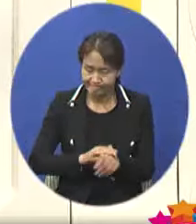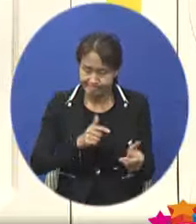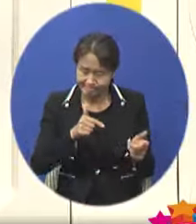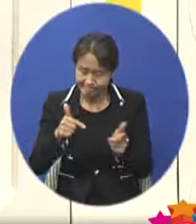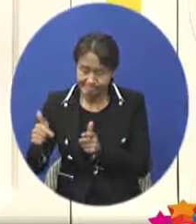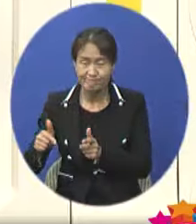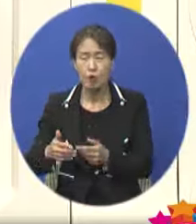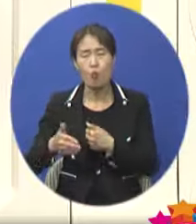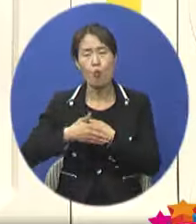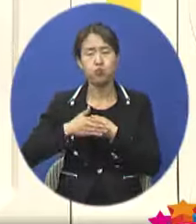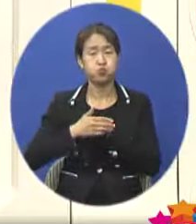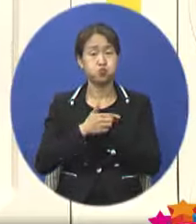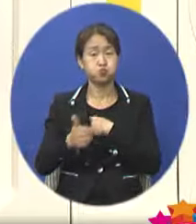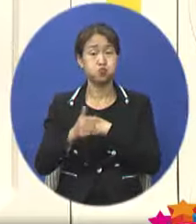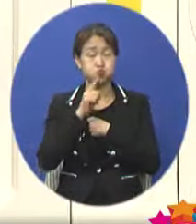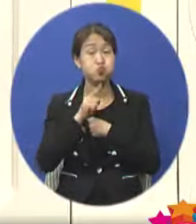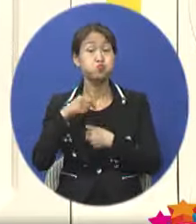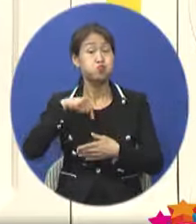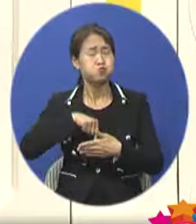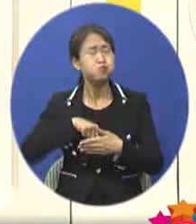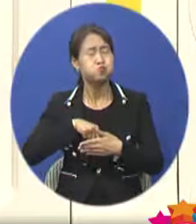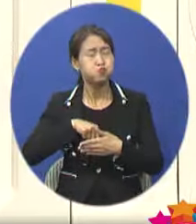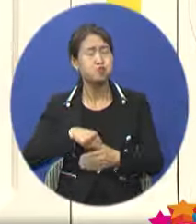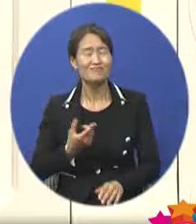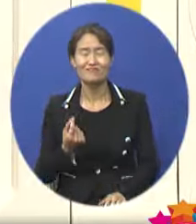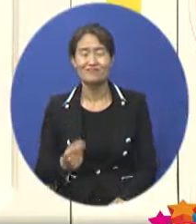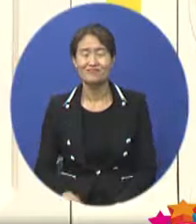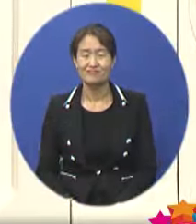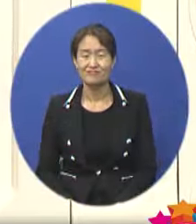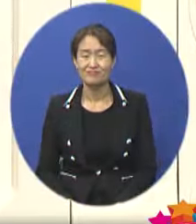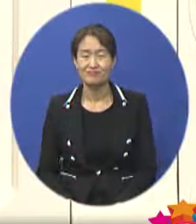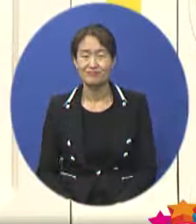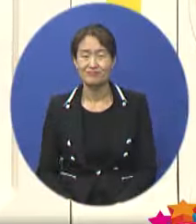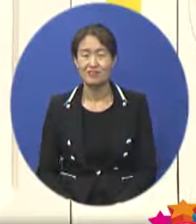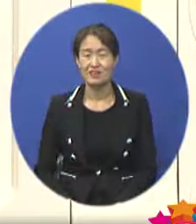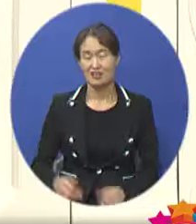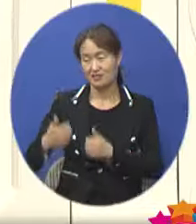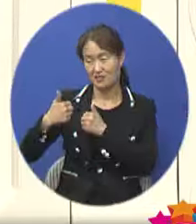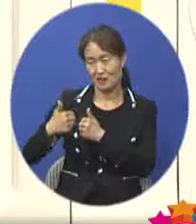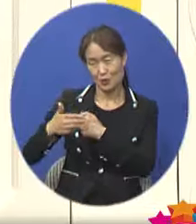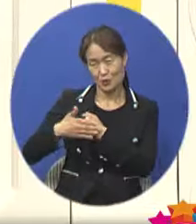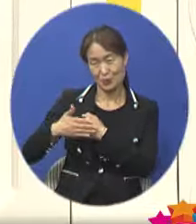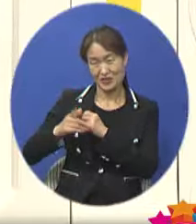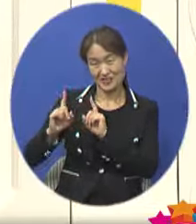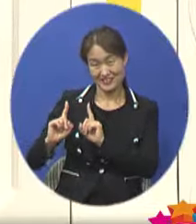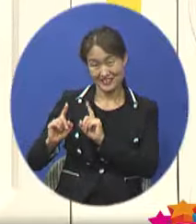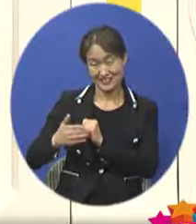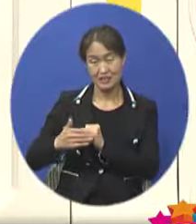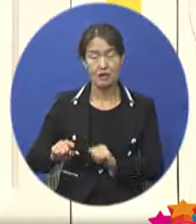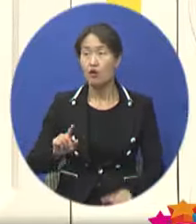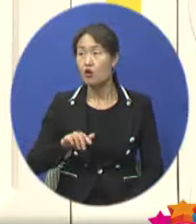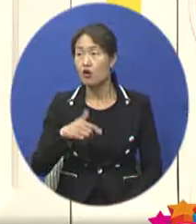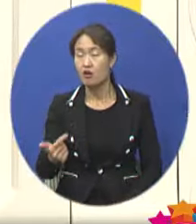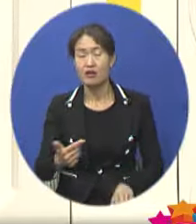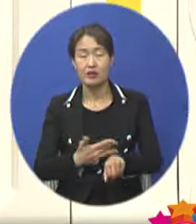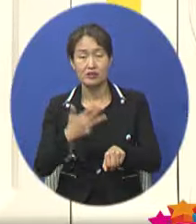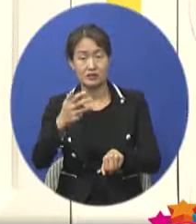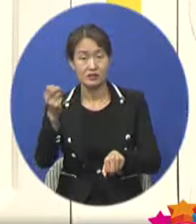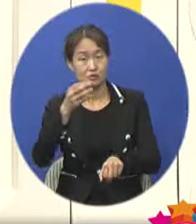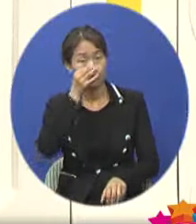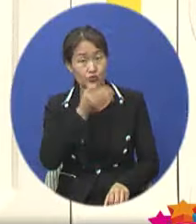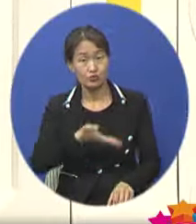가지 다 도움을 받는 것 같다. 네. 예, 예. 마음의 위로에. 예. 예. 멘토입니다. 멘토. 멘토. 멘토. 멘토. 예. 네. 이따가 8시에 재방송을 합니다. 네.